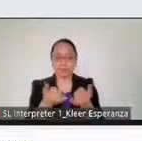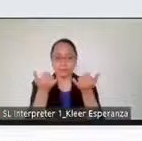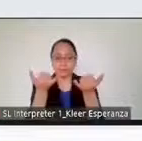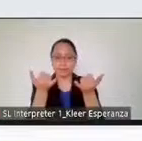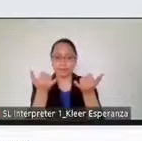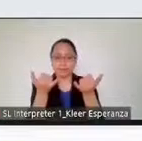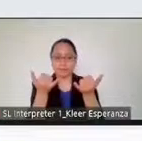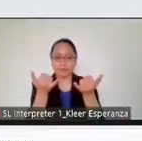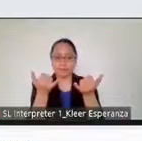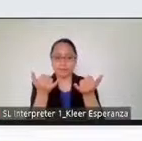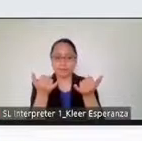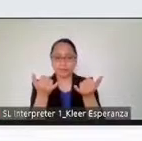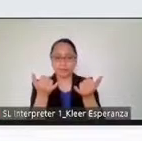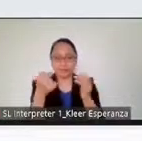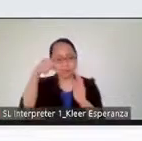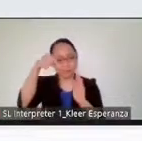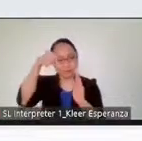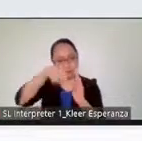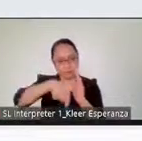tinabak nang